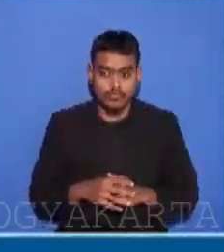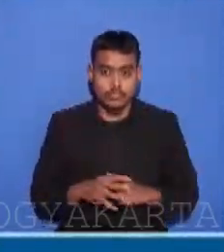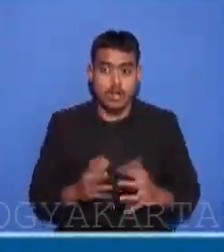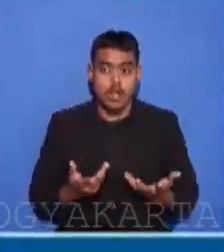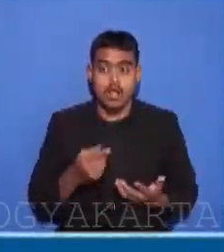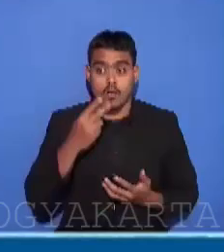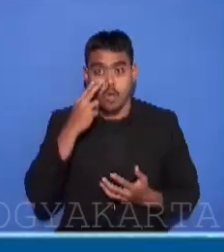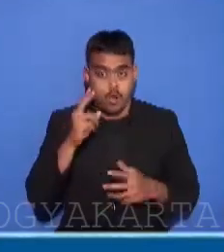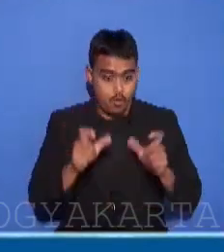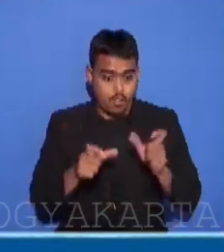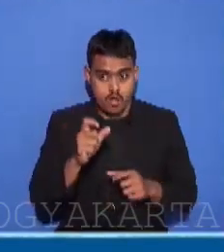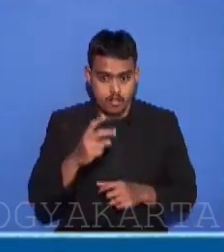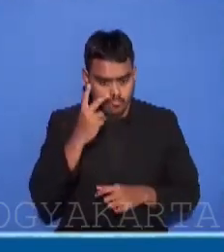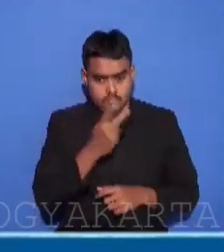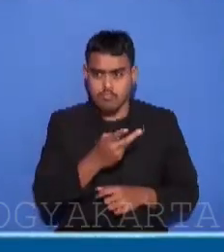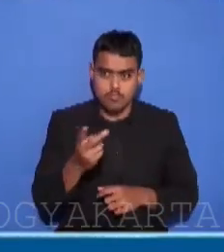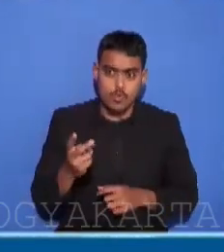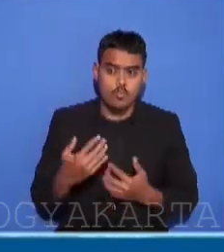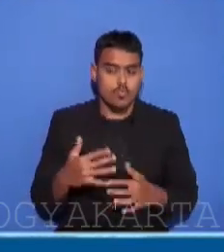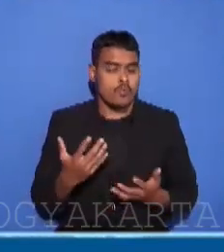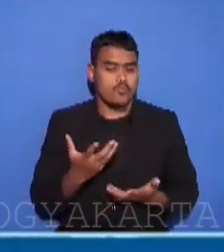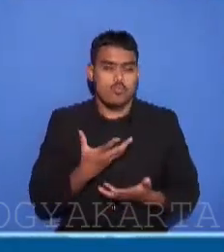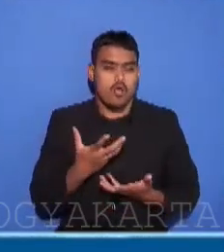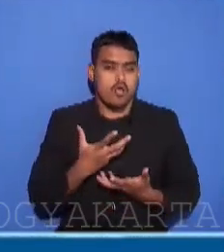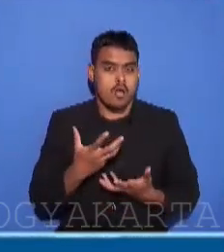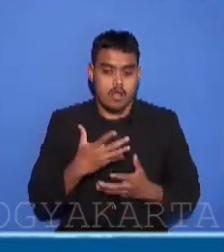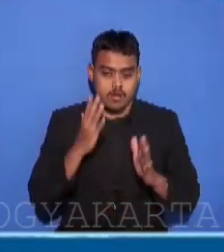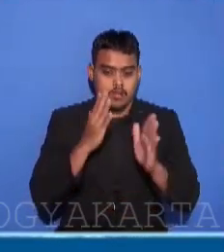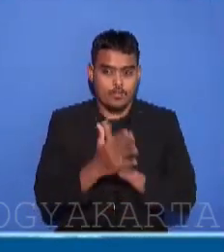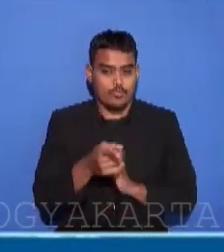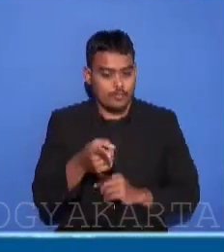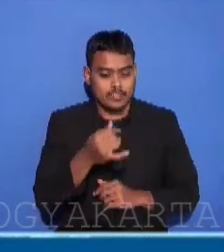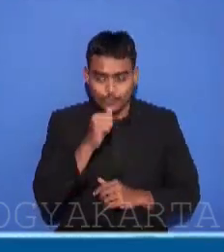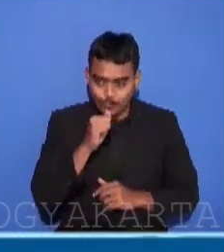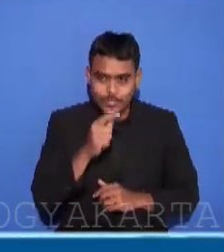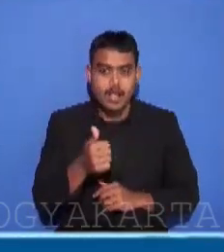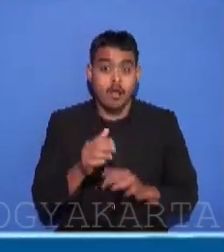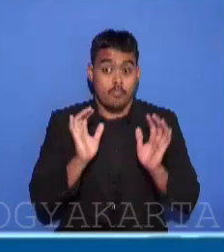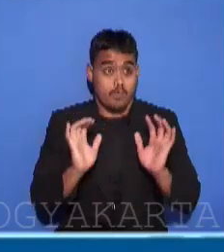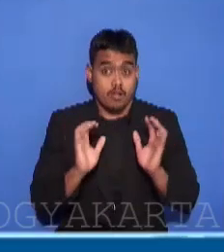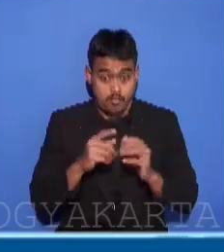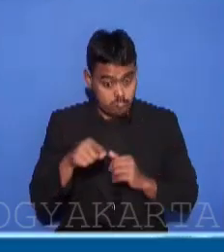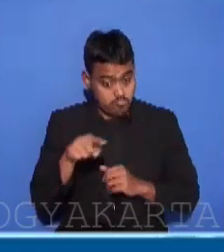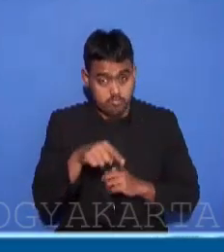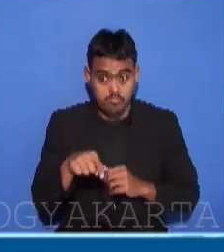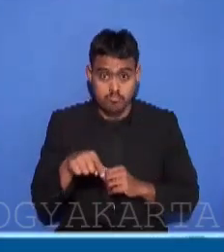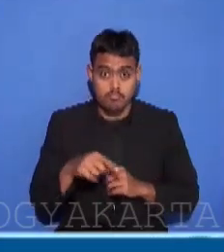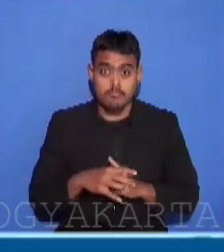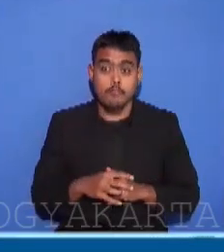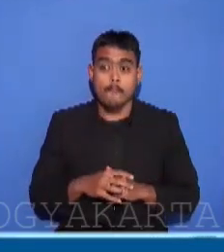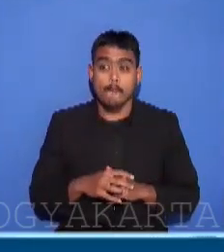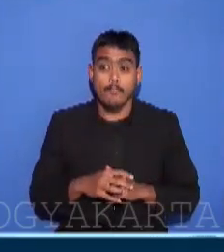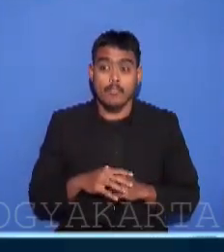mawon ingkang ningali bade kaseng jalaran saking kadai pun mubanget randualas meniko mboten wonten klan tunipun